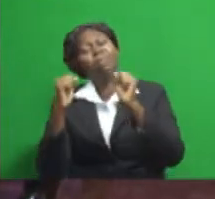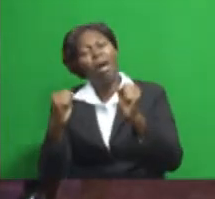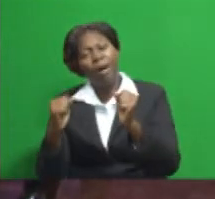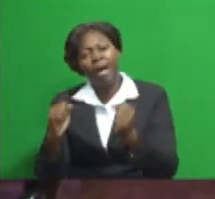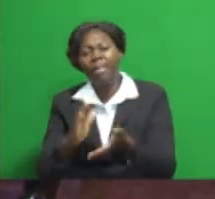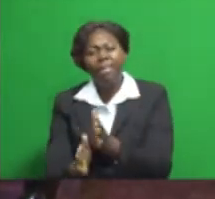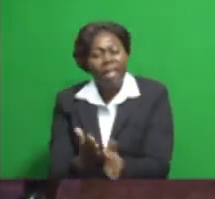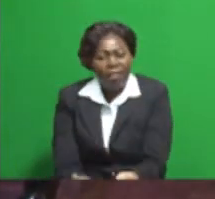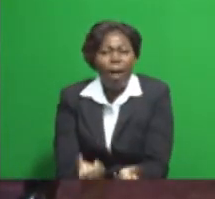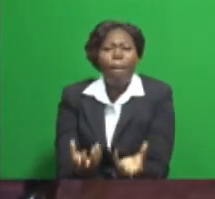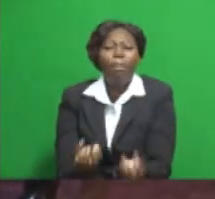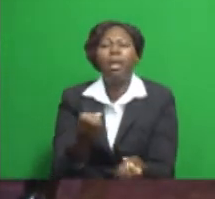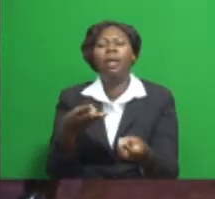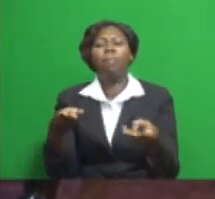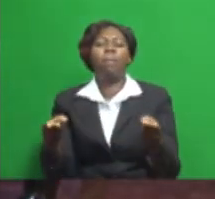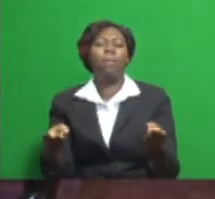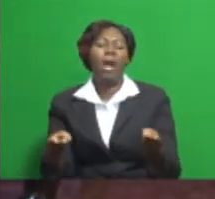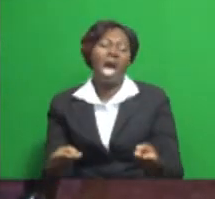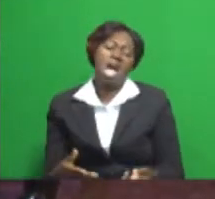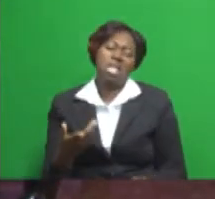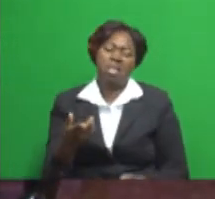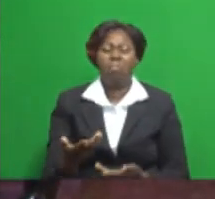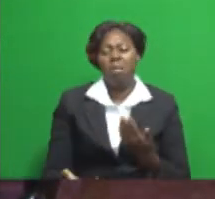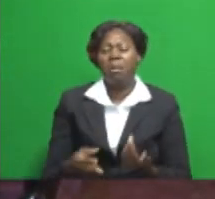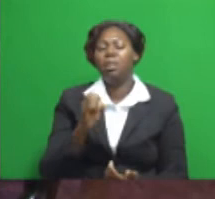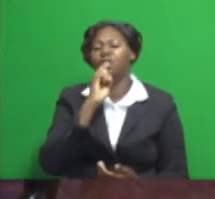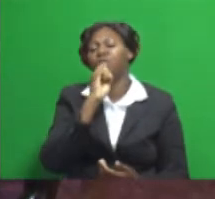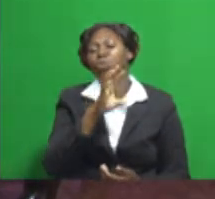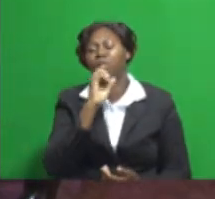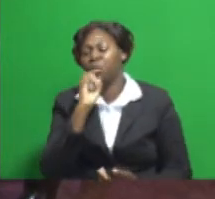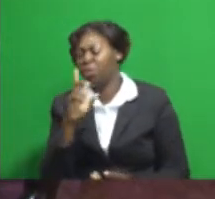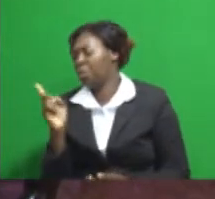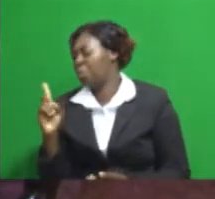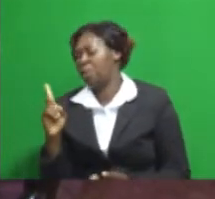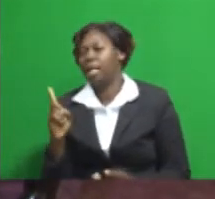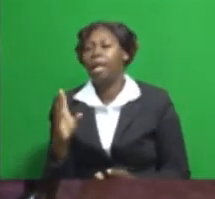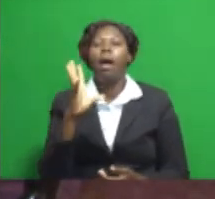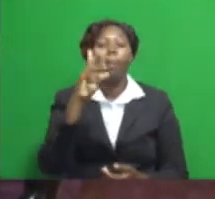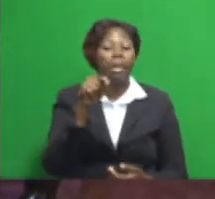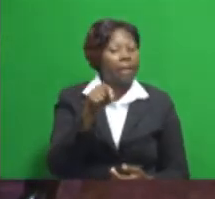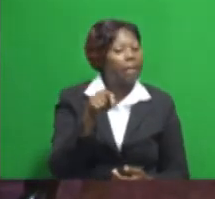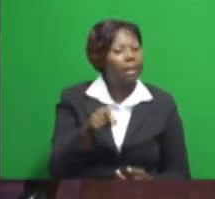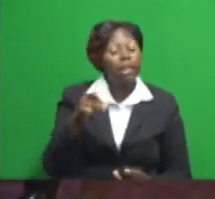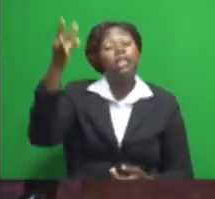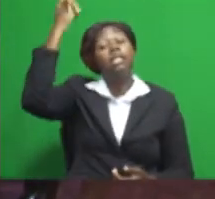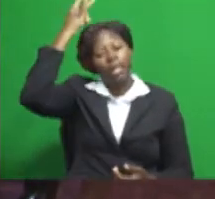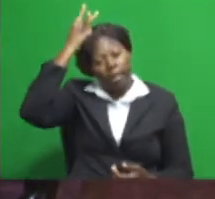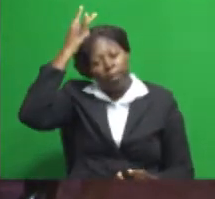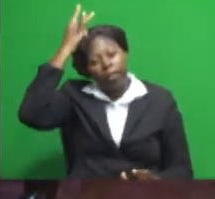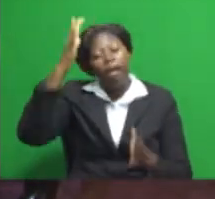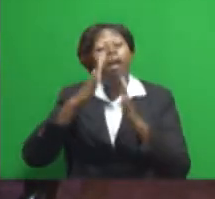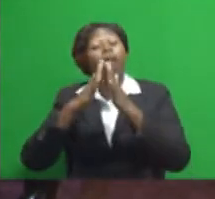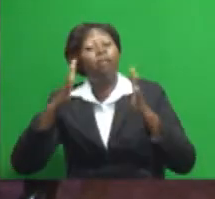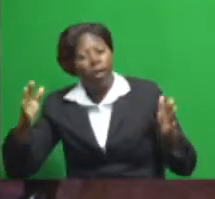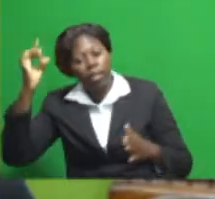zviri imaginary ungosiri moto chayo but mamba ive mukuru kwenguva iyoyo akavhunduka naye